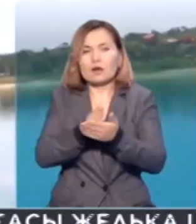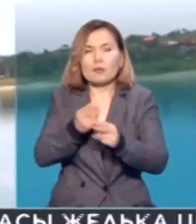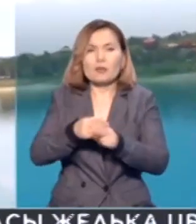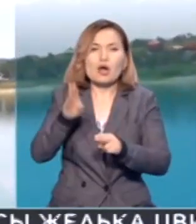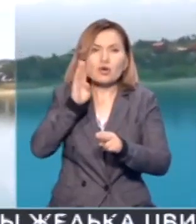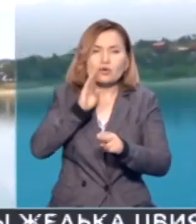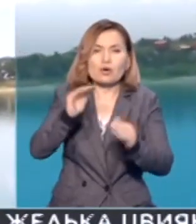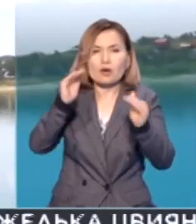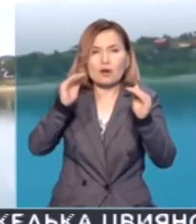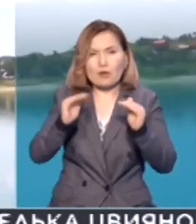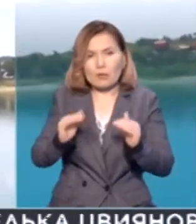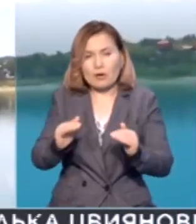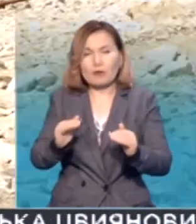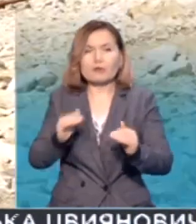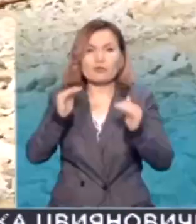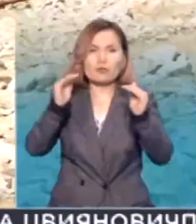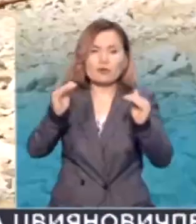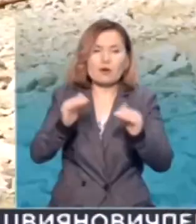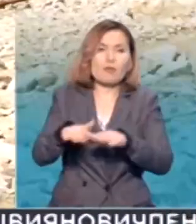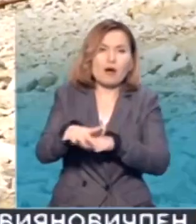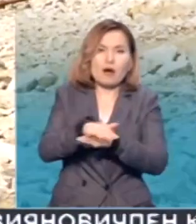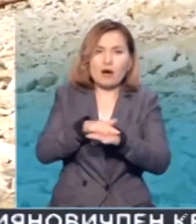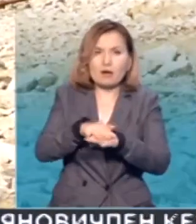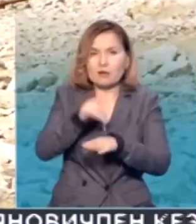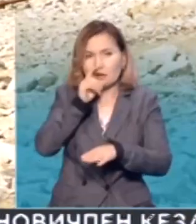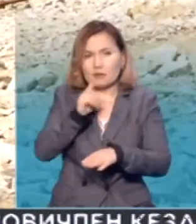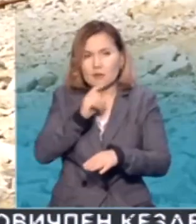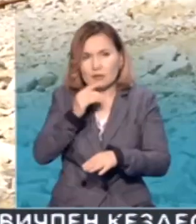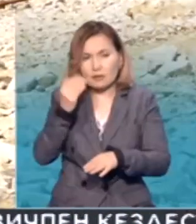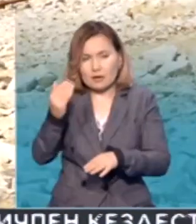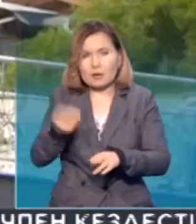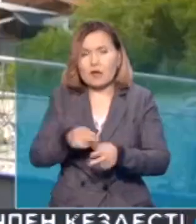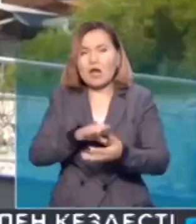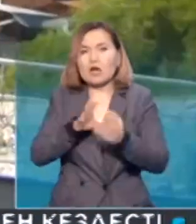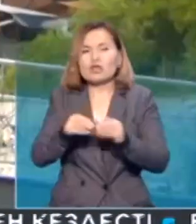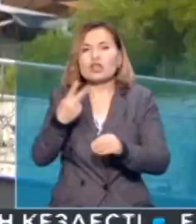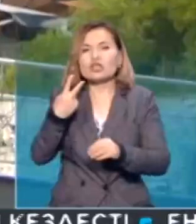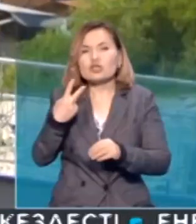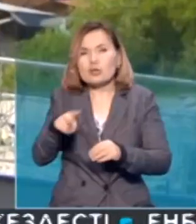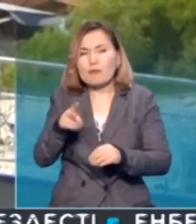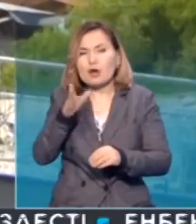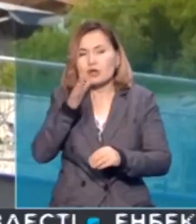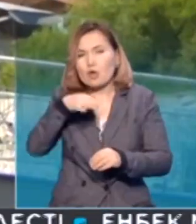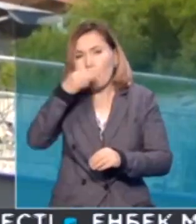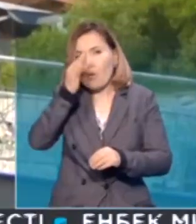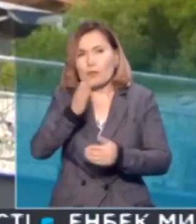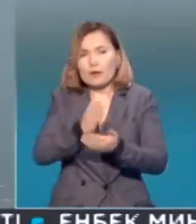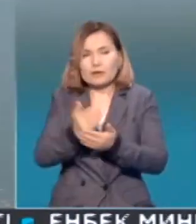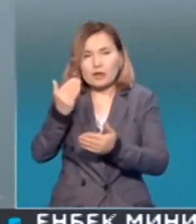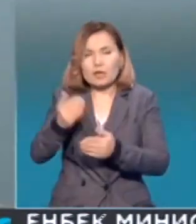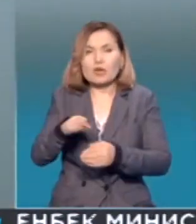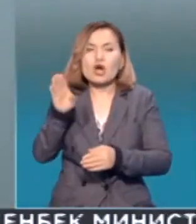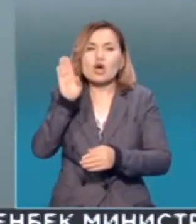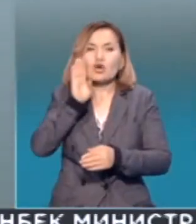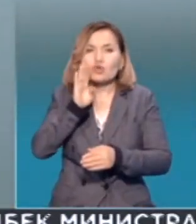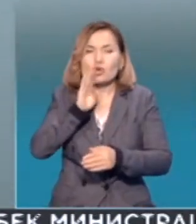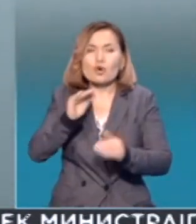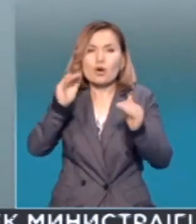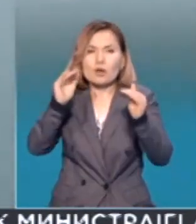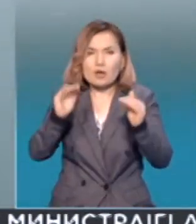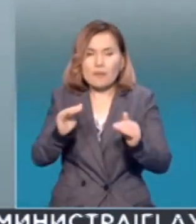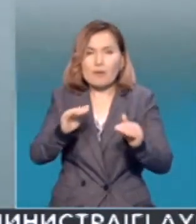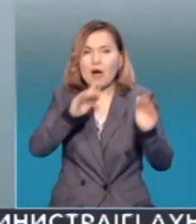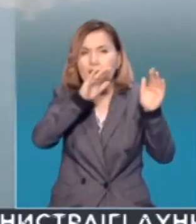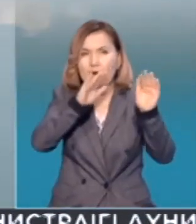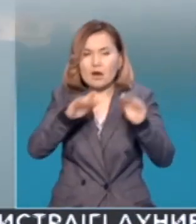азайып көбеюі қалыпты жағдай. 20 жыл тәжірибесі бар маманның айтуынша, жасанды қоймадағы судың азайып көбеюі қар мен жауынға